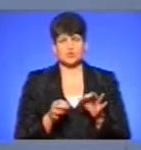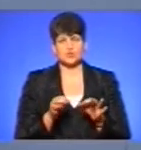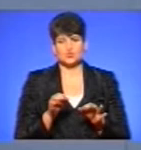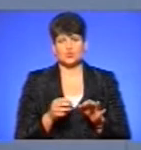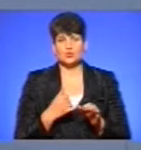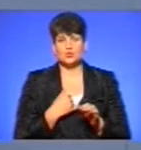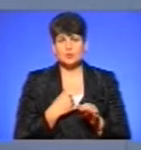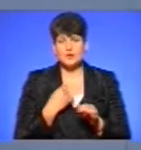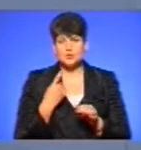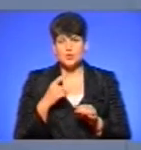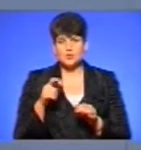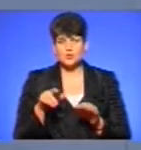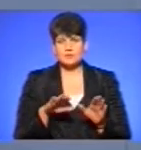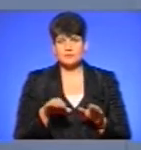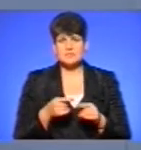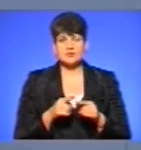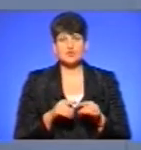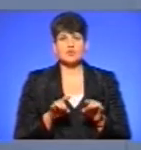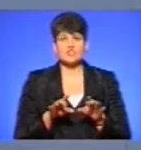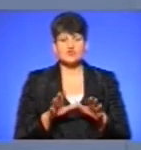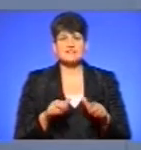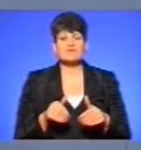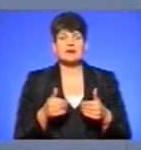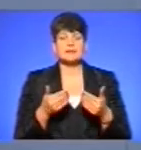нас особи після того рішення зверталися, але